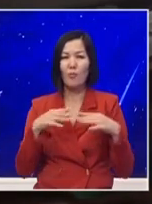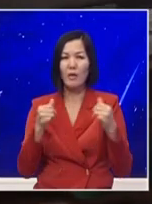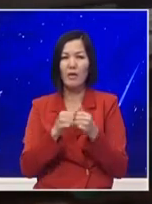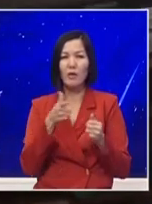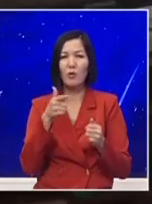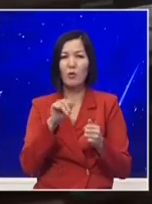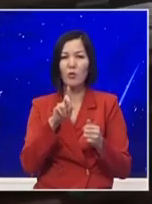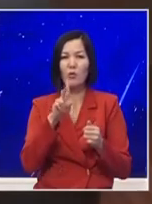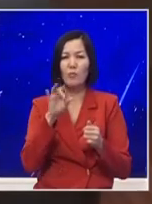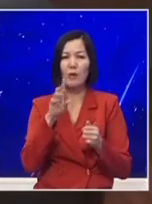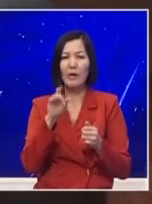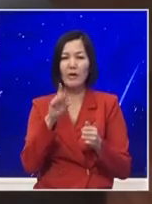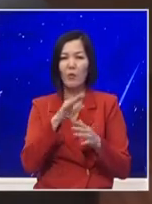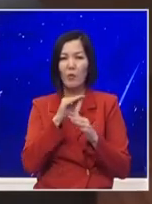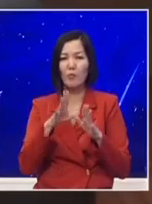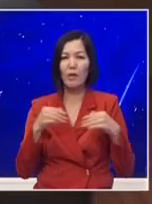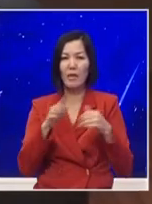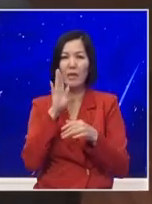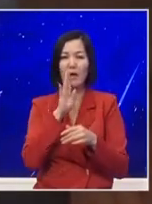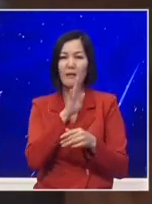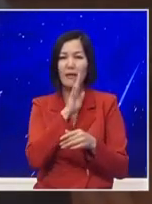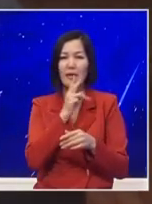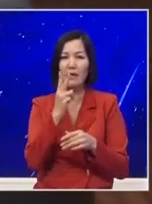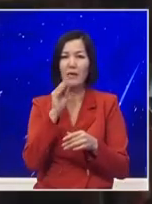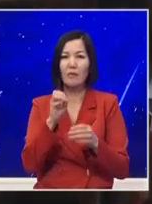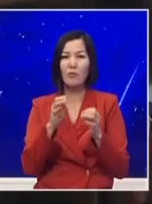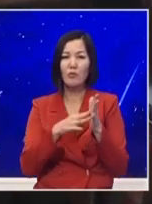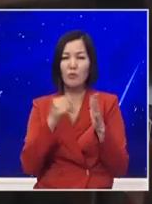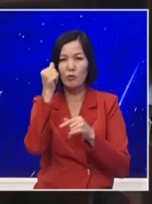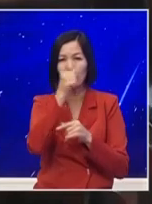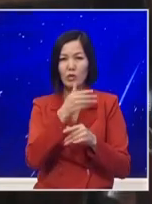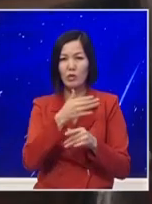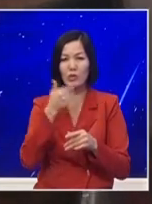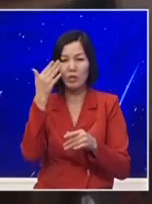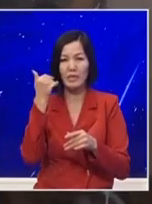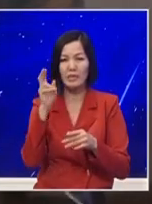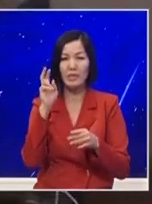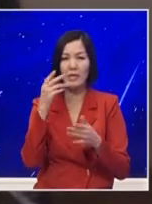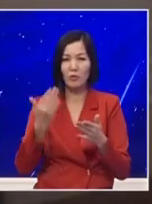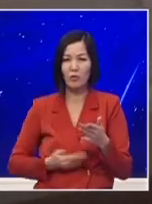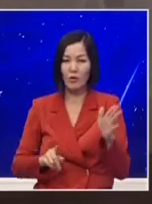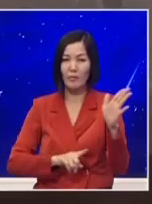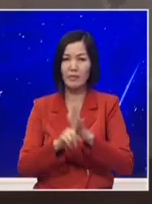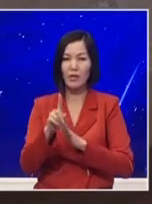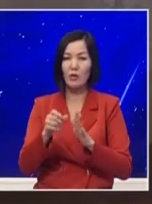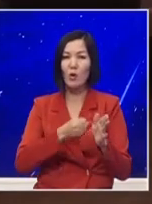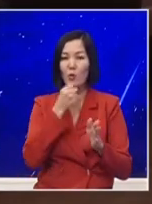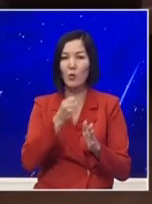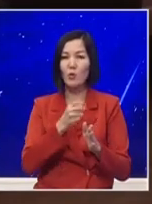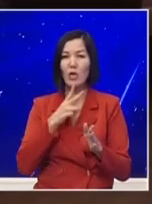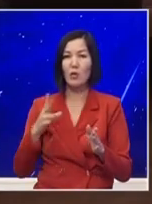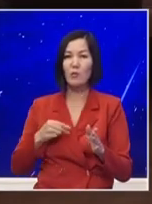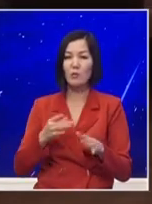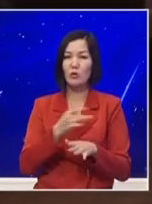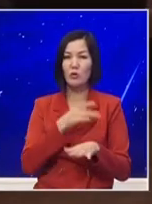Гүлбахрам Мәметованың шағымы осы. Осы үйге 2019 жылдың жазында қоныстанған. Үлкен қызы жүрек ауруымен есепте